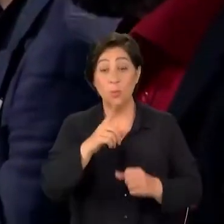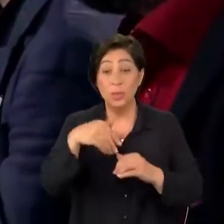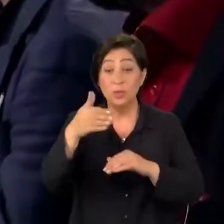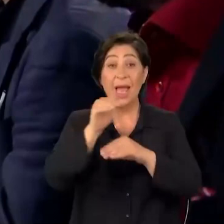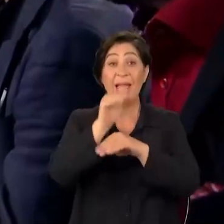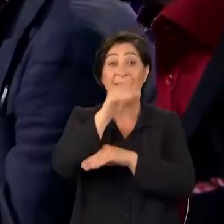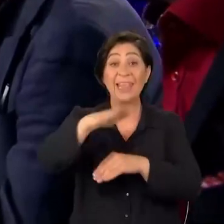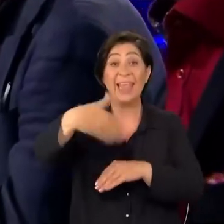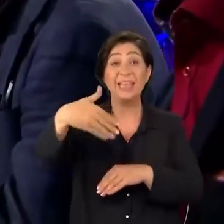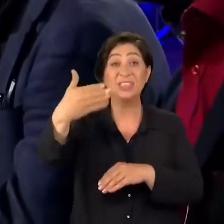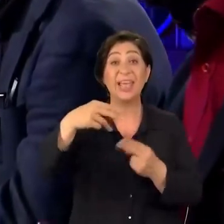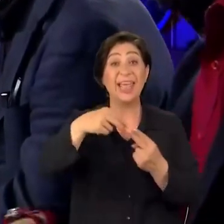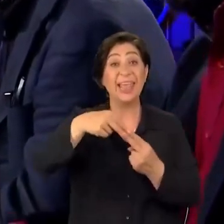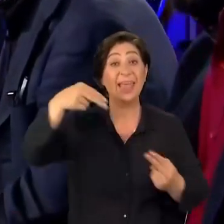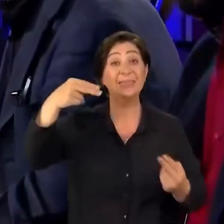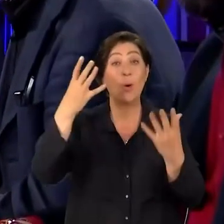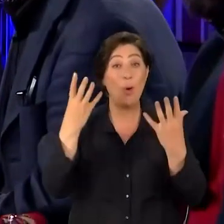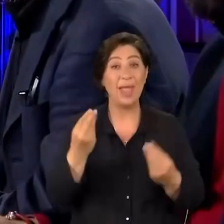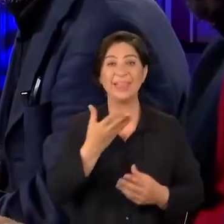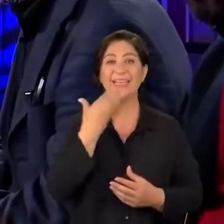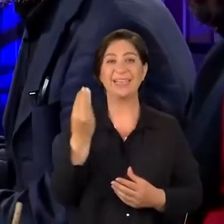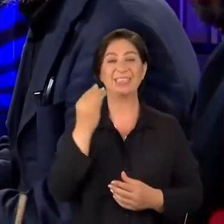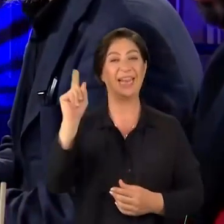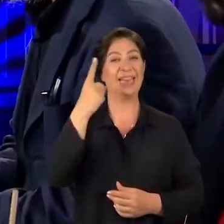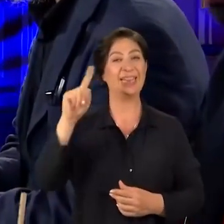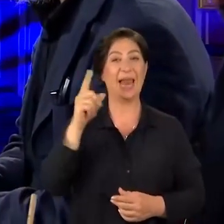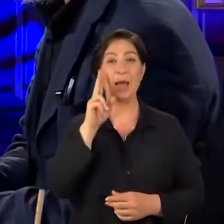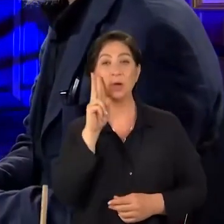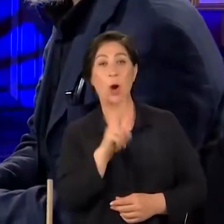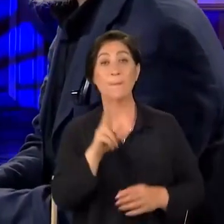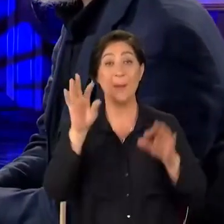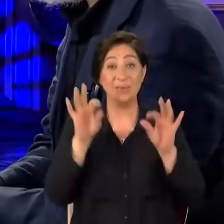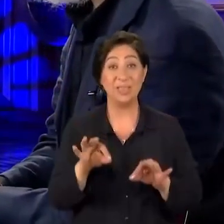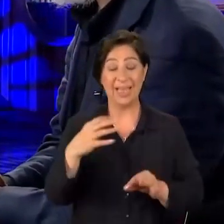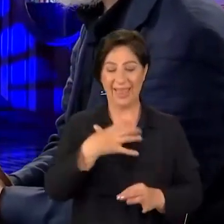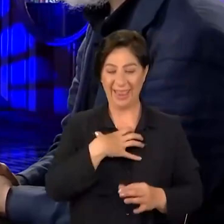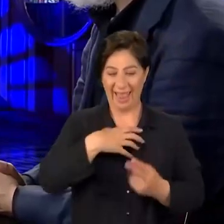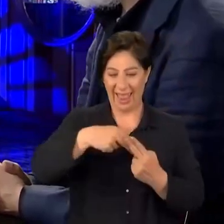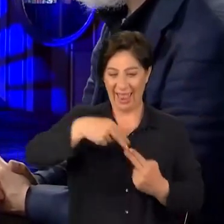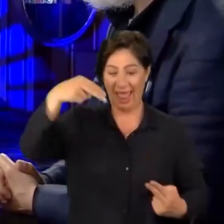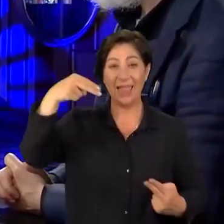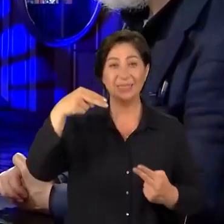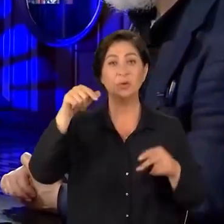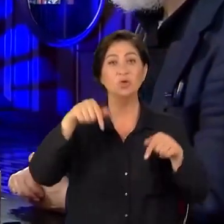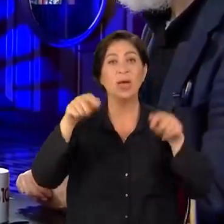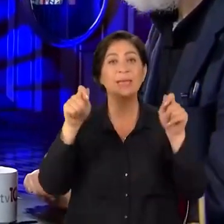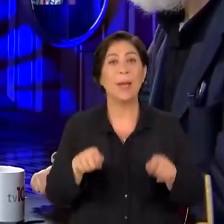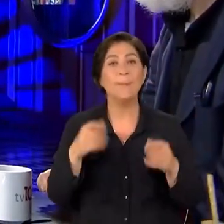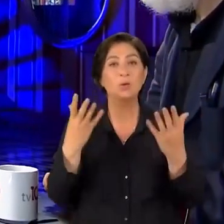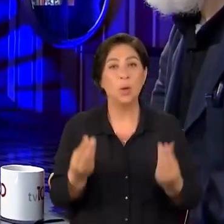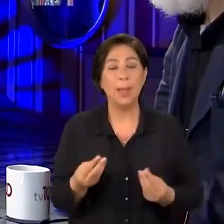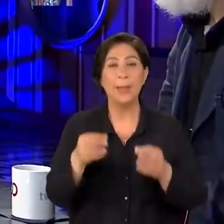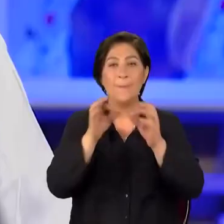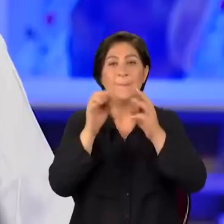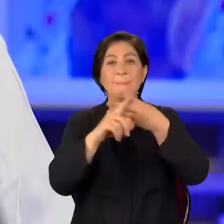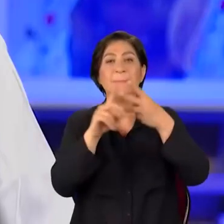hayatımızın bundan sonraki bölümünde, gelecekte hikayesi olan genç liderler görmeye başlayacağız. Kendi hikayelerinde şu anda